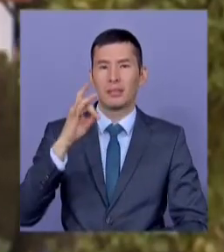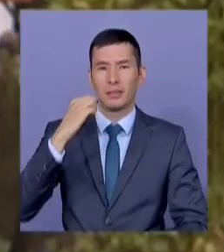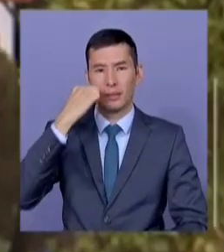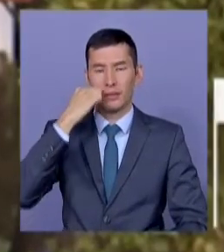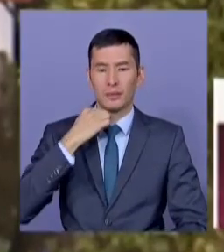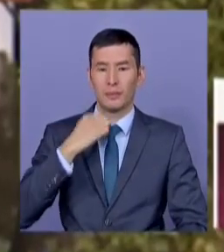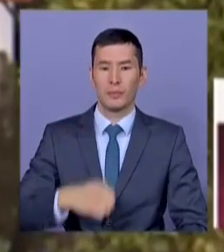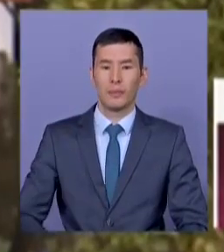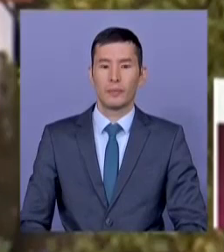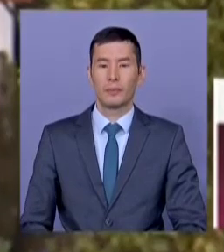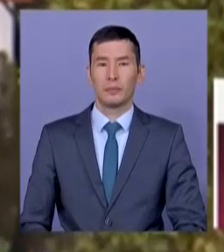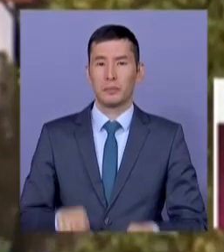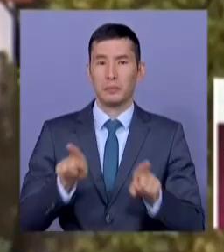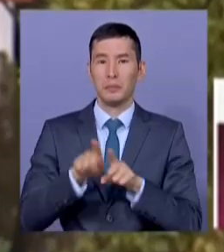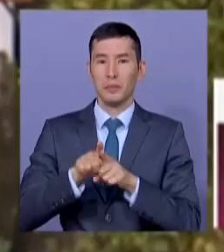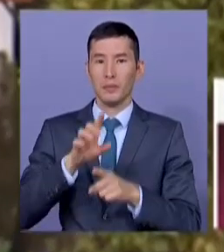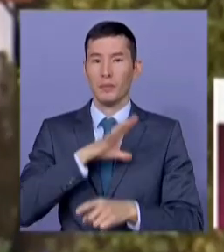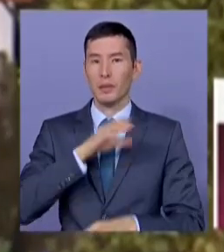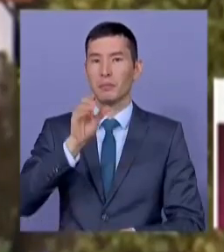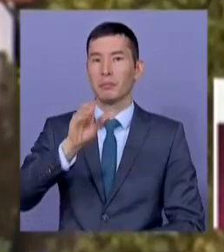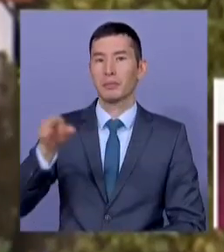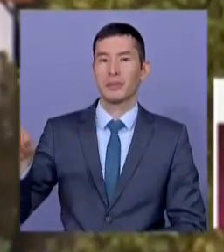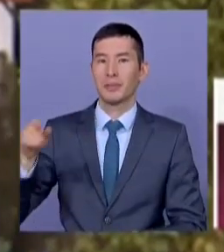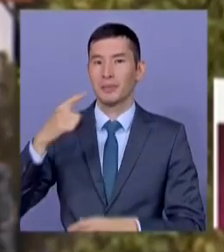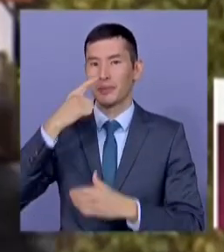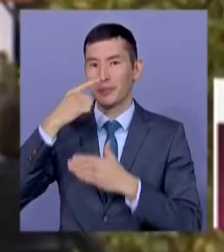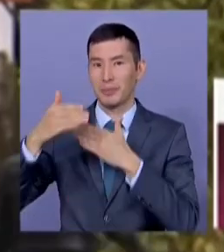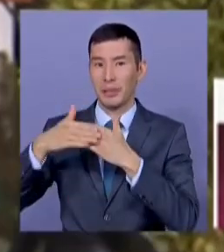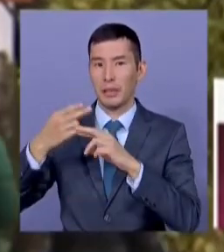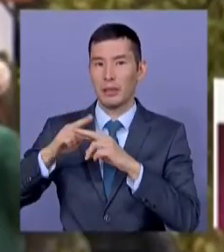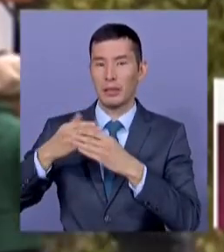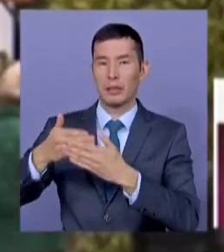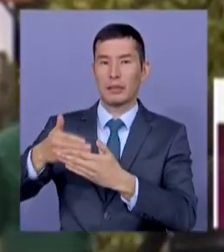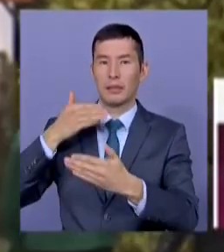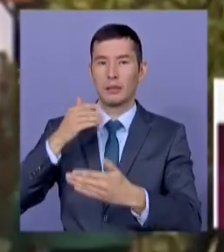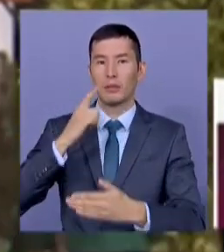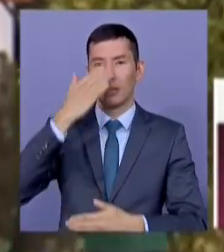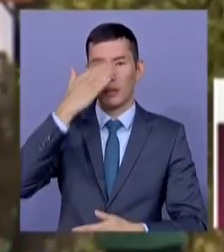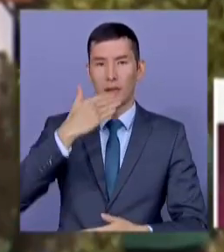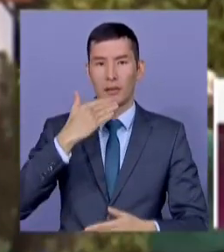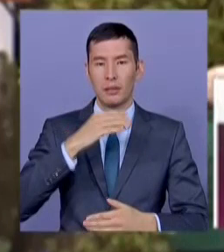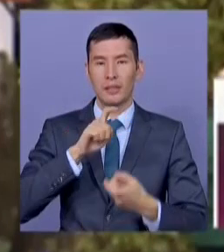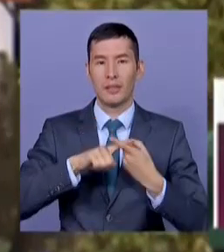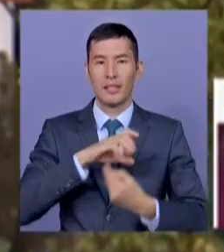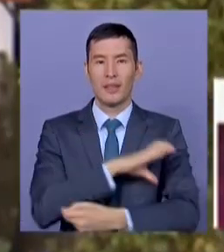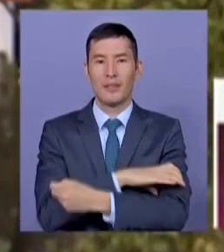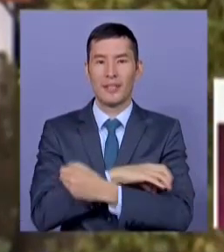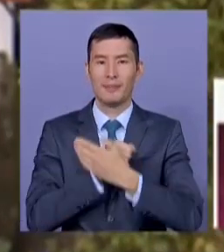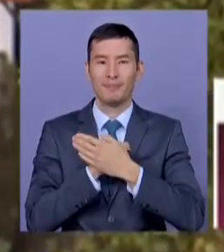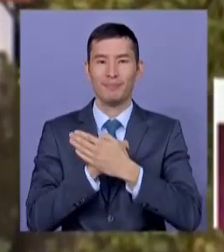в межотопительный период, то есть летом прошла ряд гидравлических испытаний, тем не